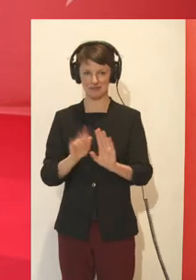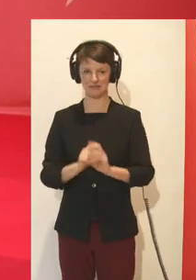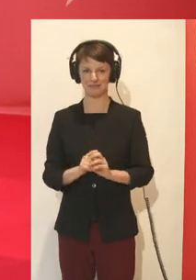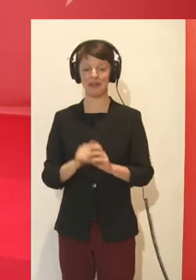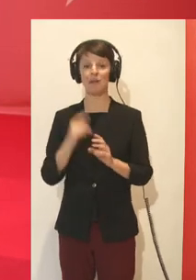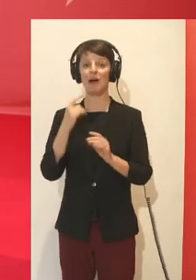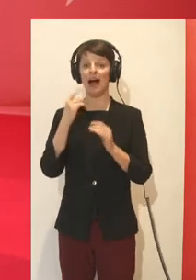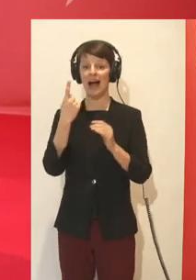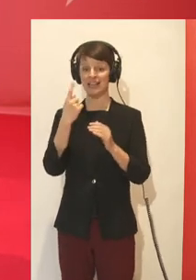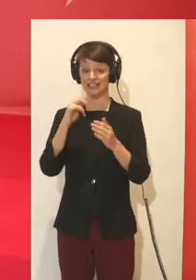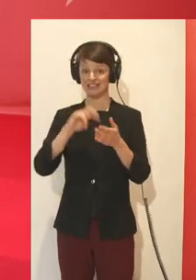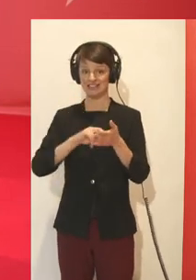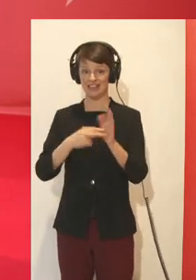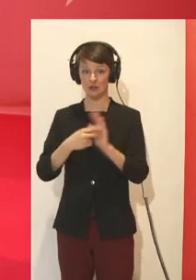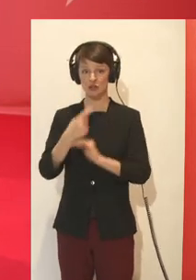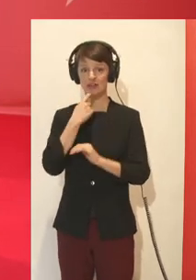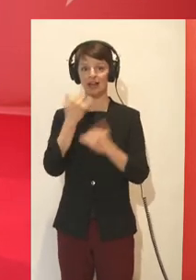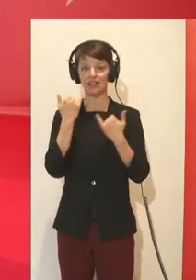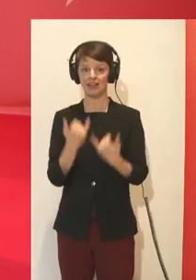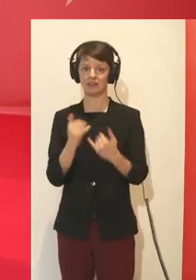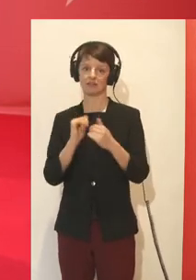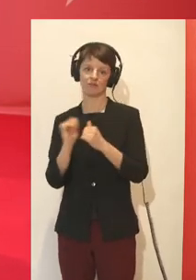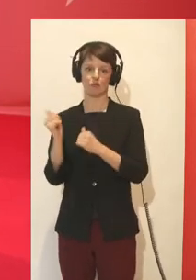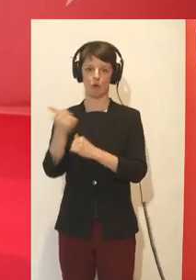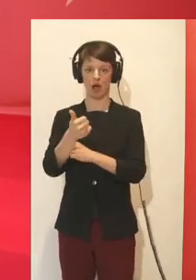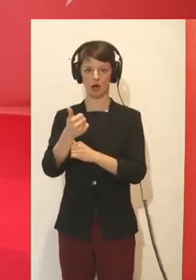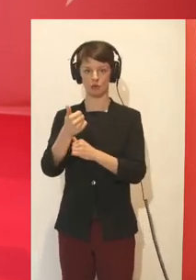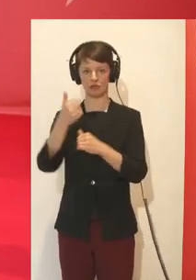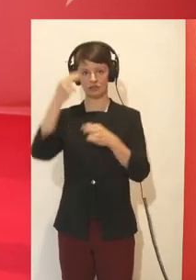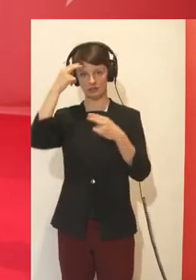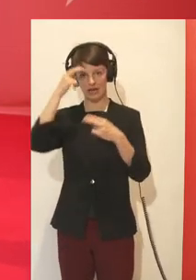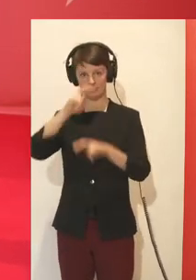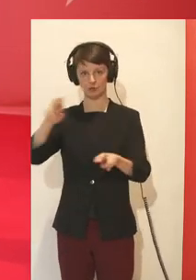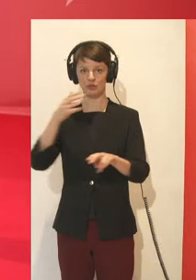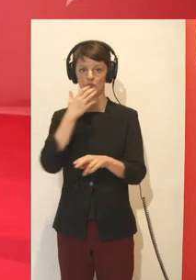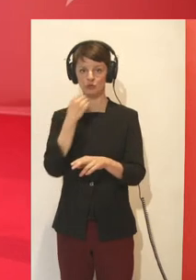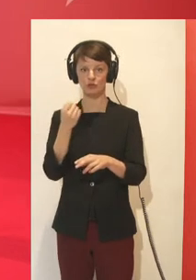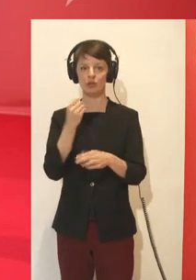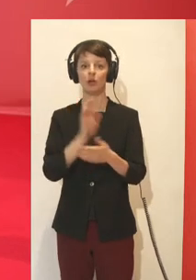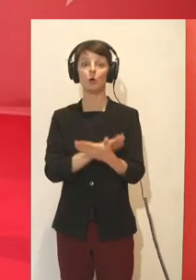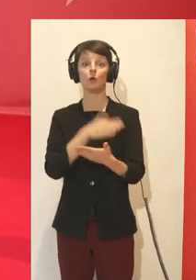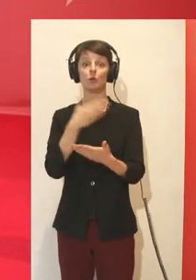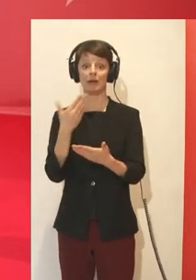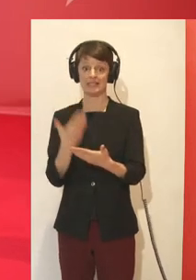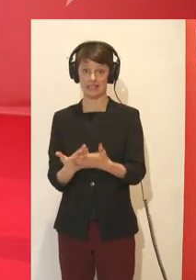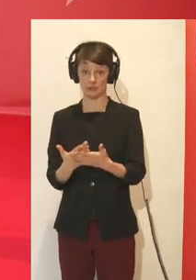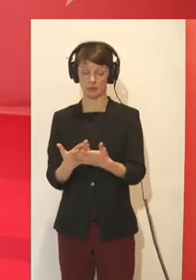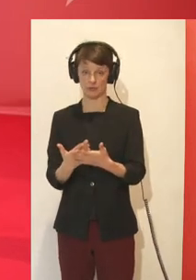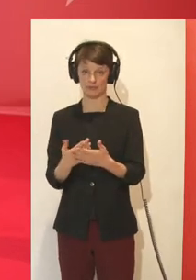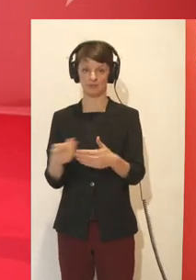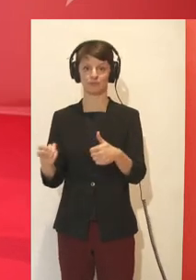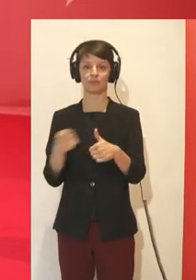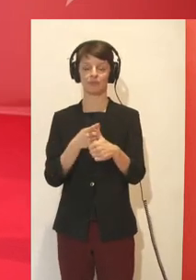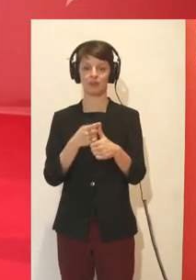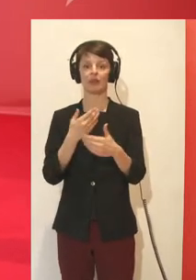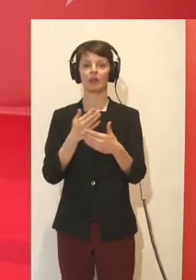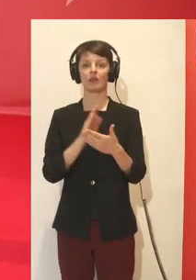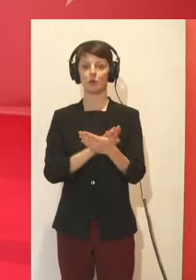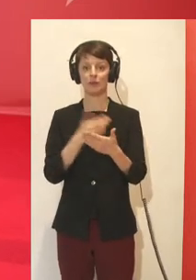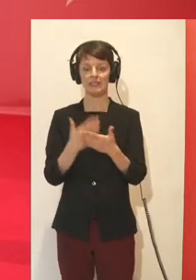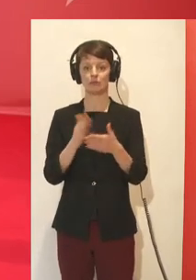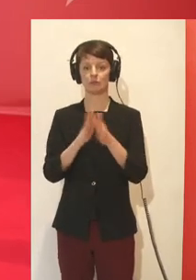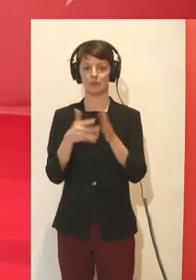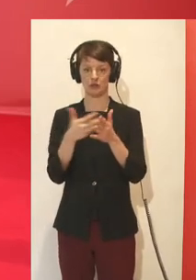sache würde ich jetzt vorab auch schon mal ankündigen und zwar die übersetzung zum einen gibt es eine übersetzung in